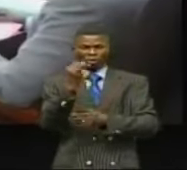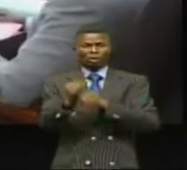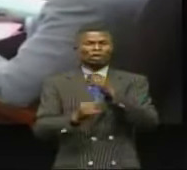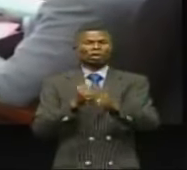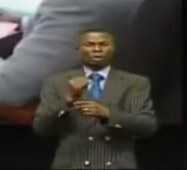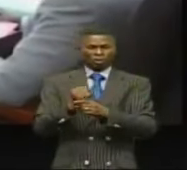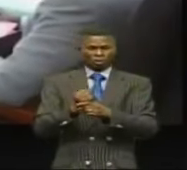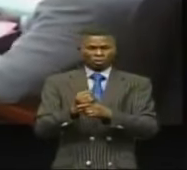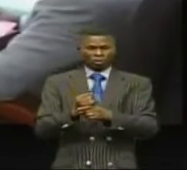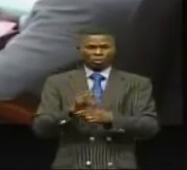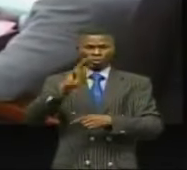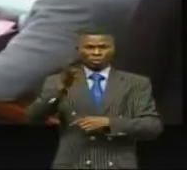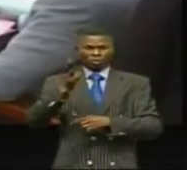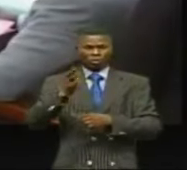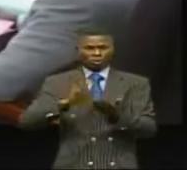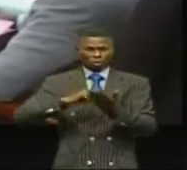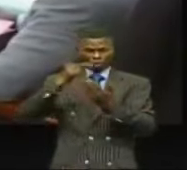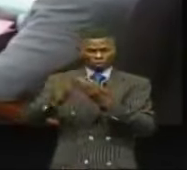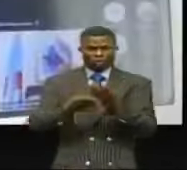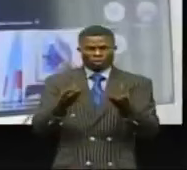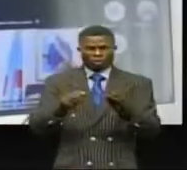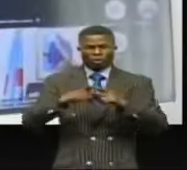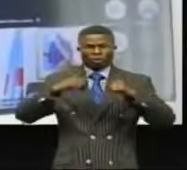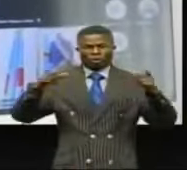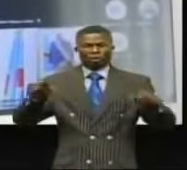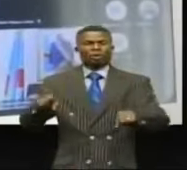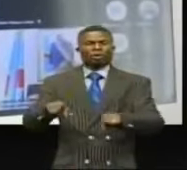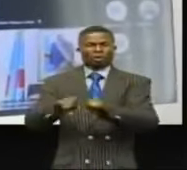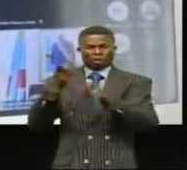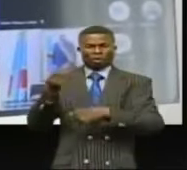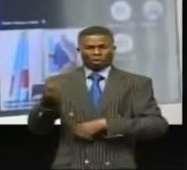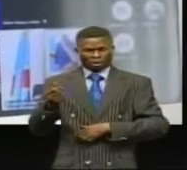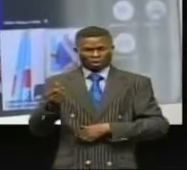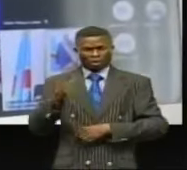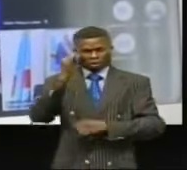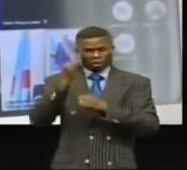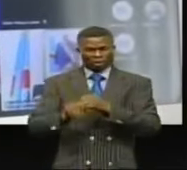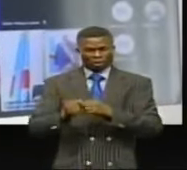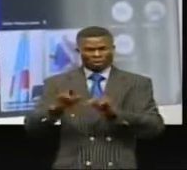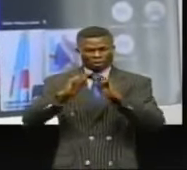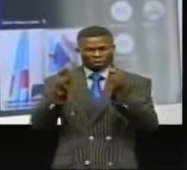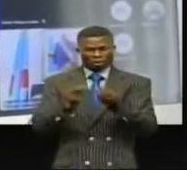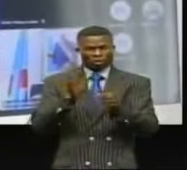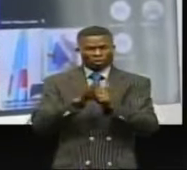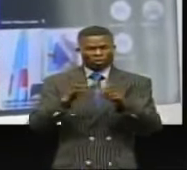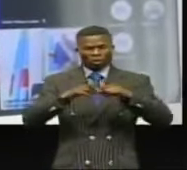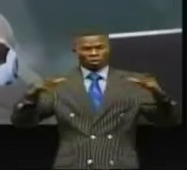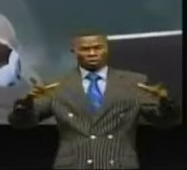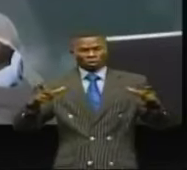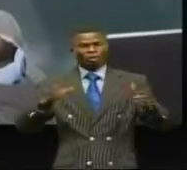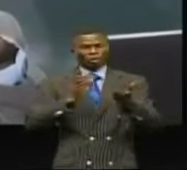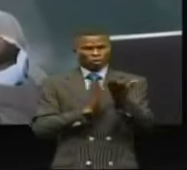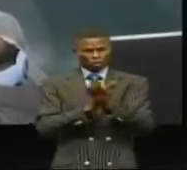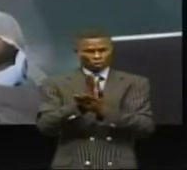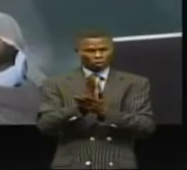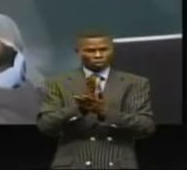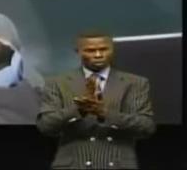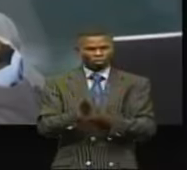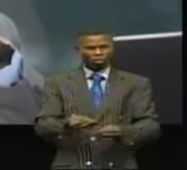sur la troisième revue de la facilité élargie des crédits, assorti d'un cadrage macroéconomique cohérent, a établi